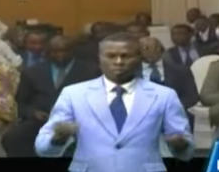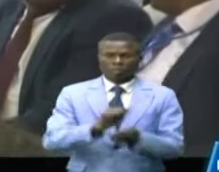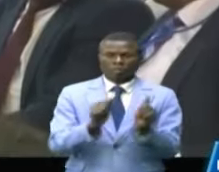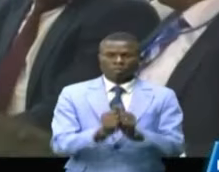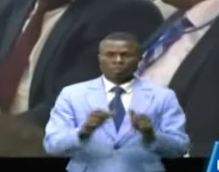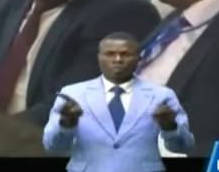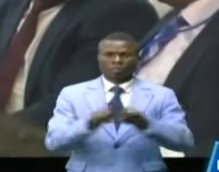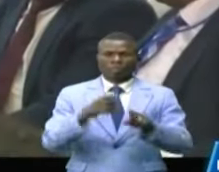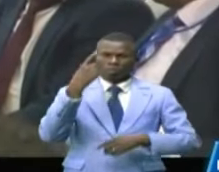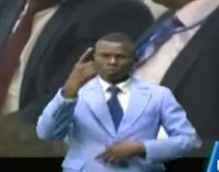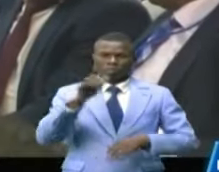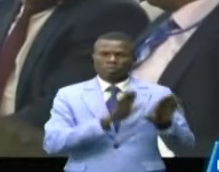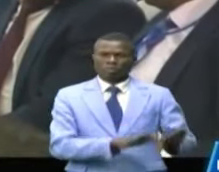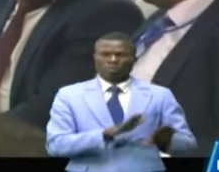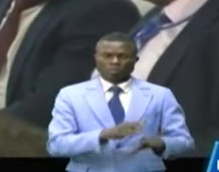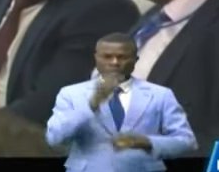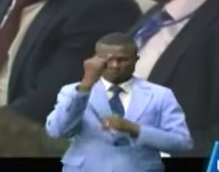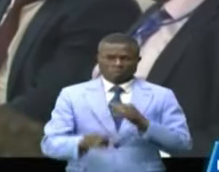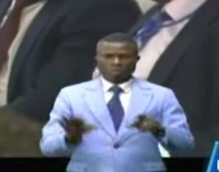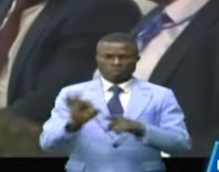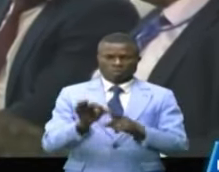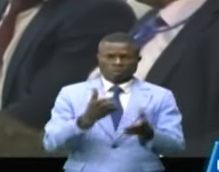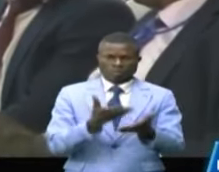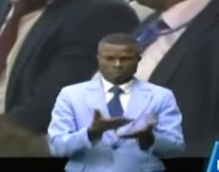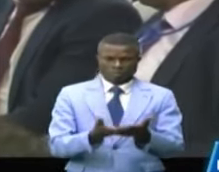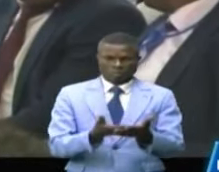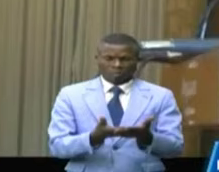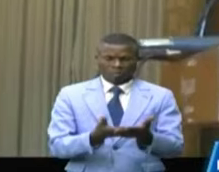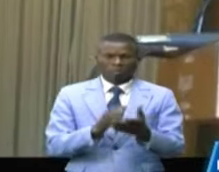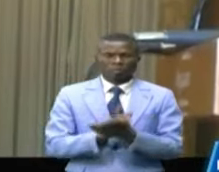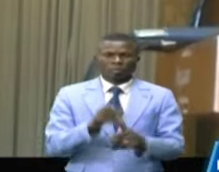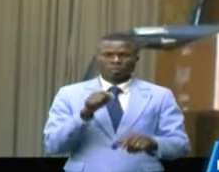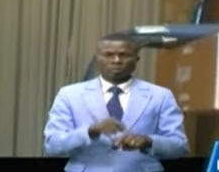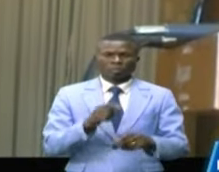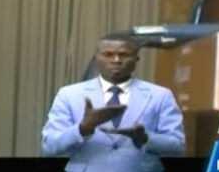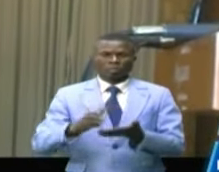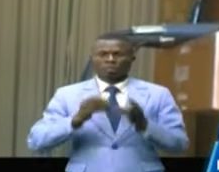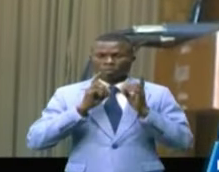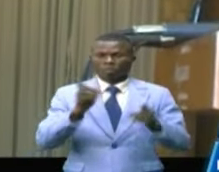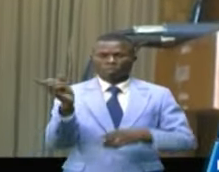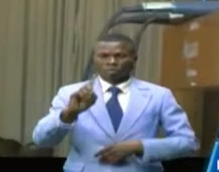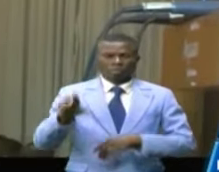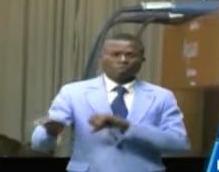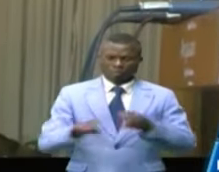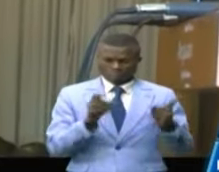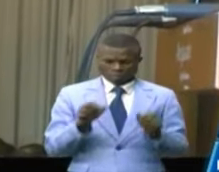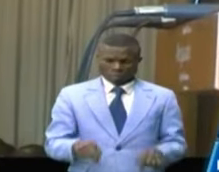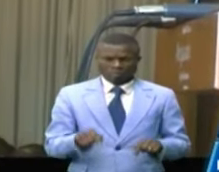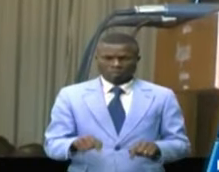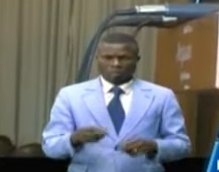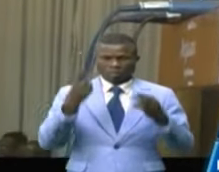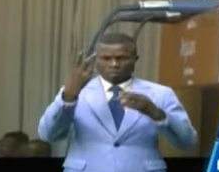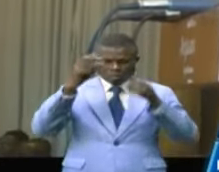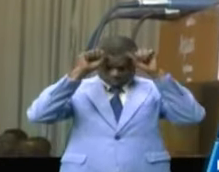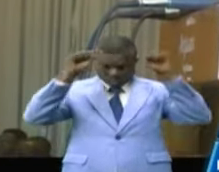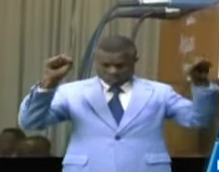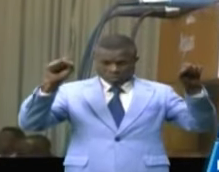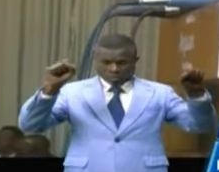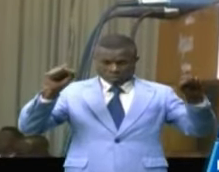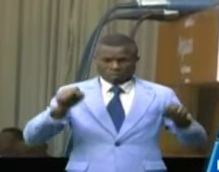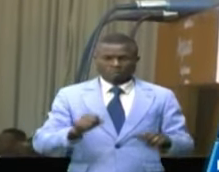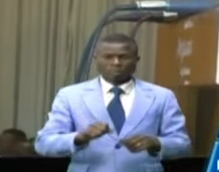communs sont attendues à l'issue de ces assises. L'heure n'est pas plus au discours, mais aux actes de nos deux chefs d'État.